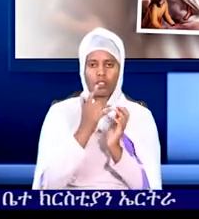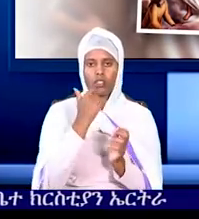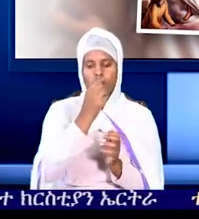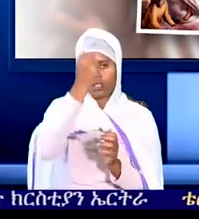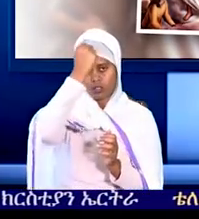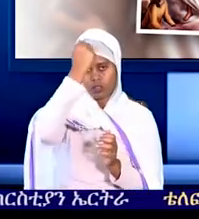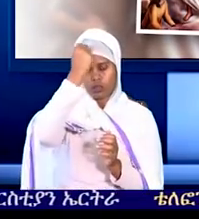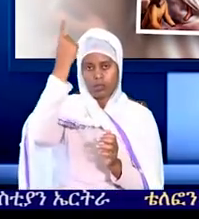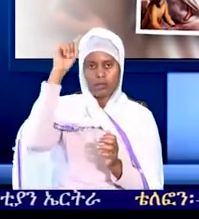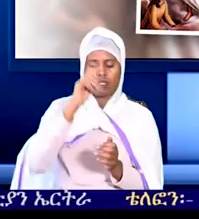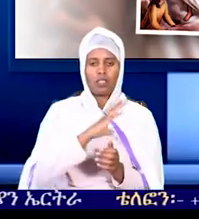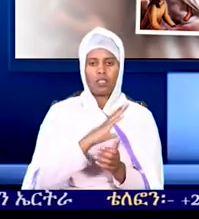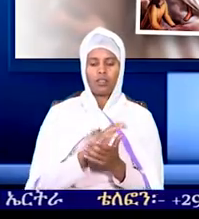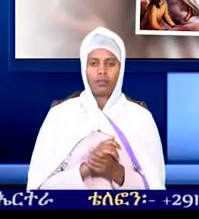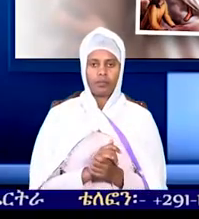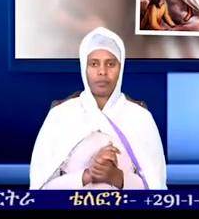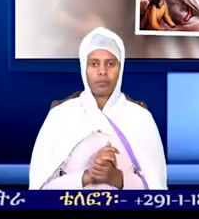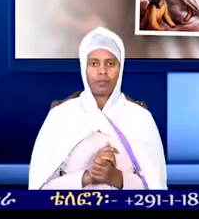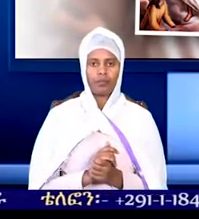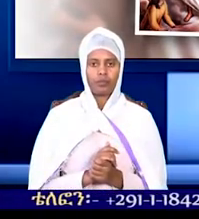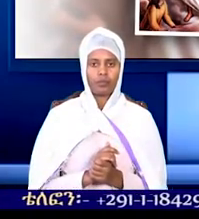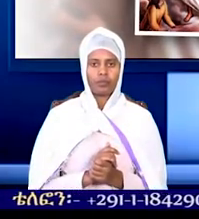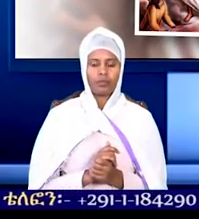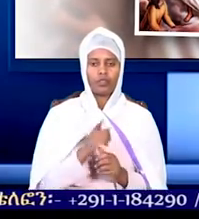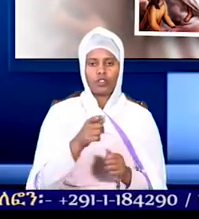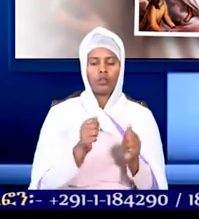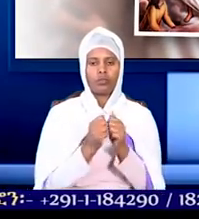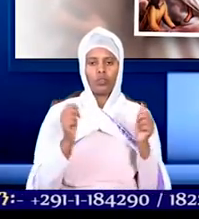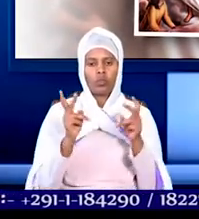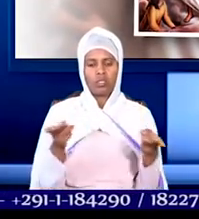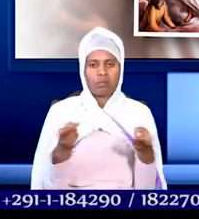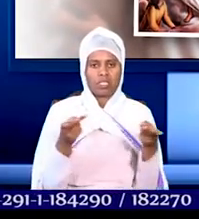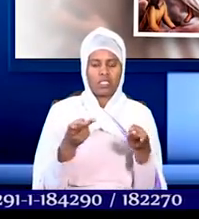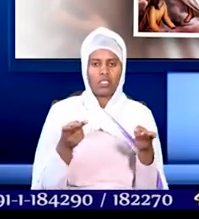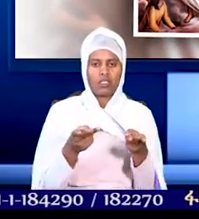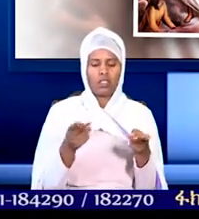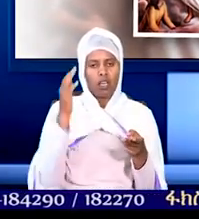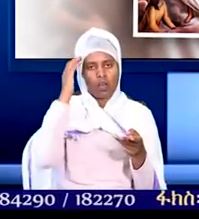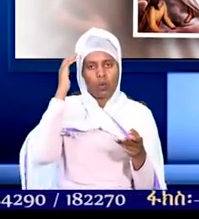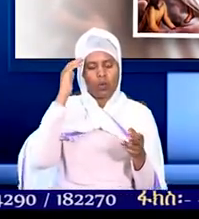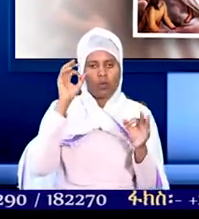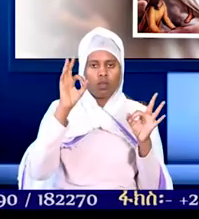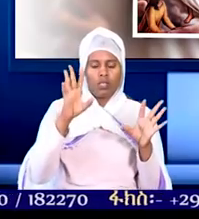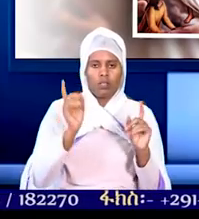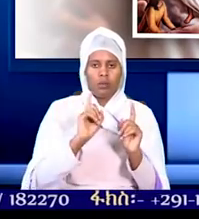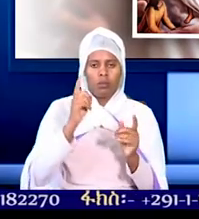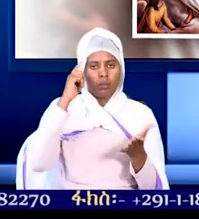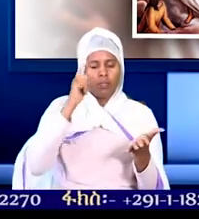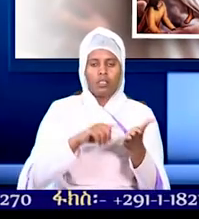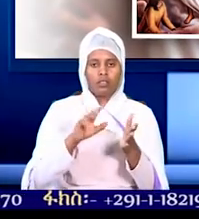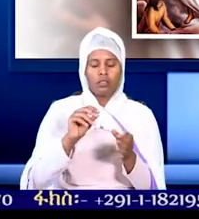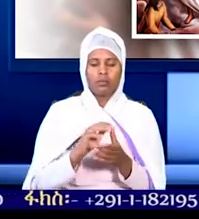ኢሉ ንጣቆታት እኳ እንተዘኻኸረ ጎይታናን ኣምላኽናን መድሓናን ኢየሱስ ክርስቶስ ነዚኦም ውን ካብኡ ደይጎድል